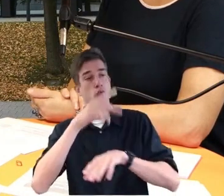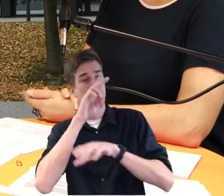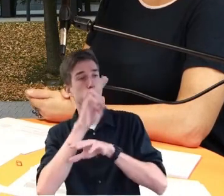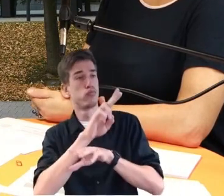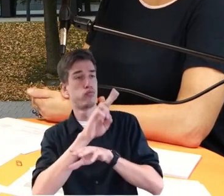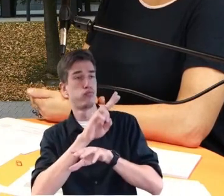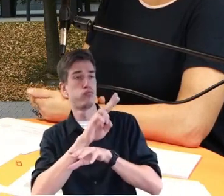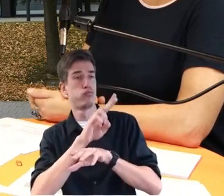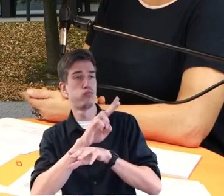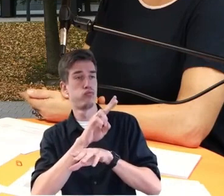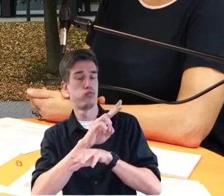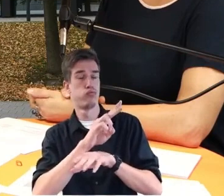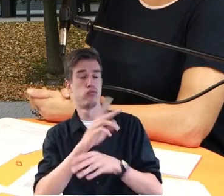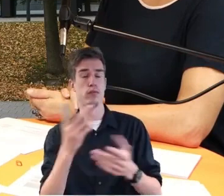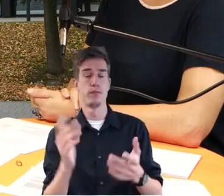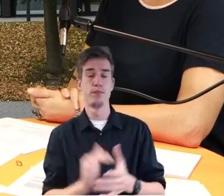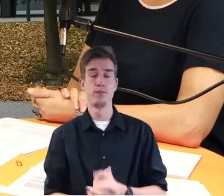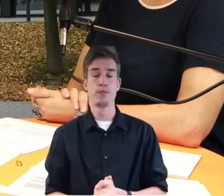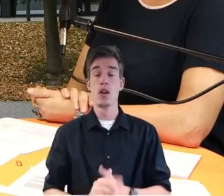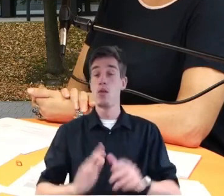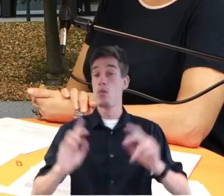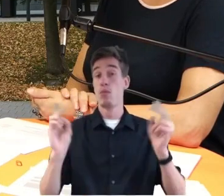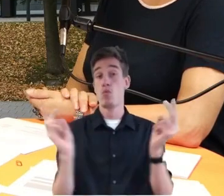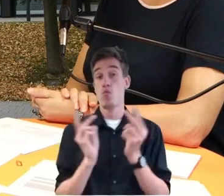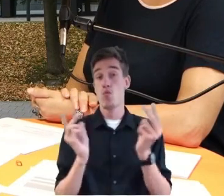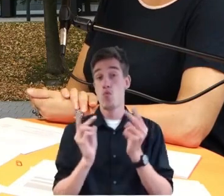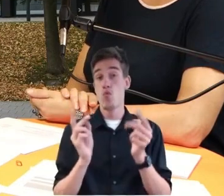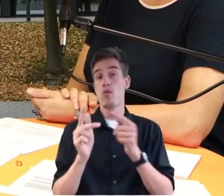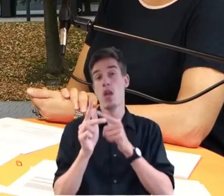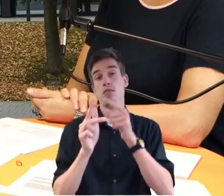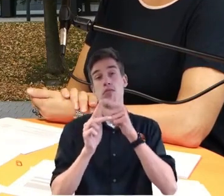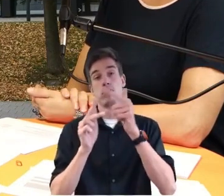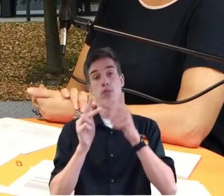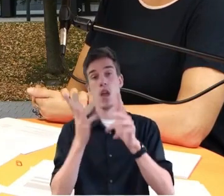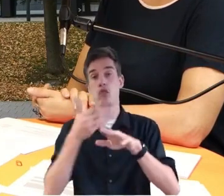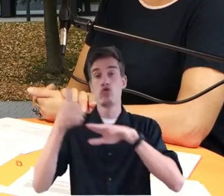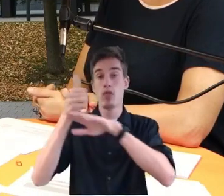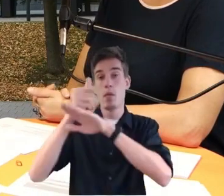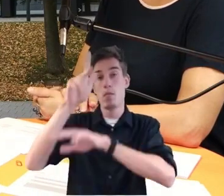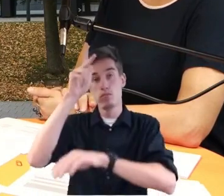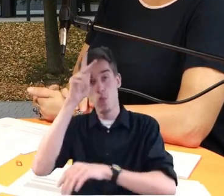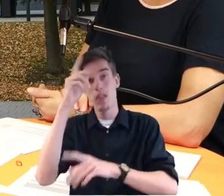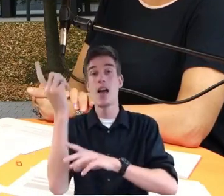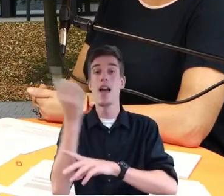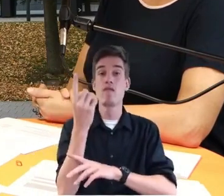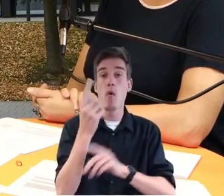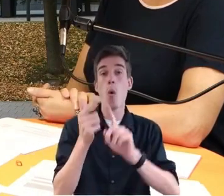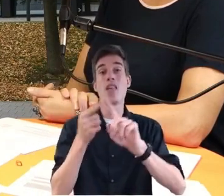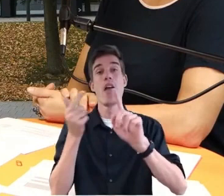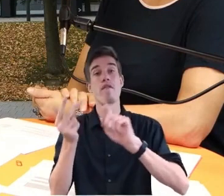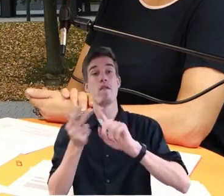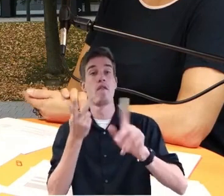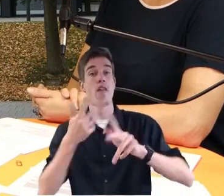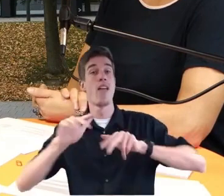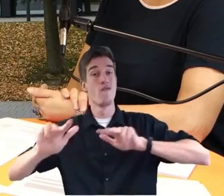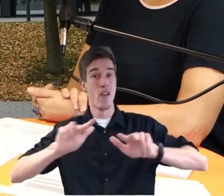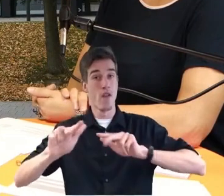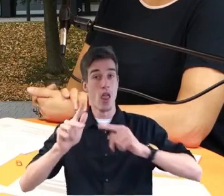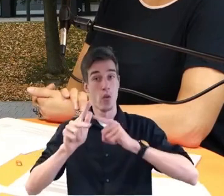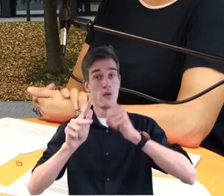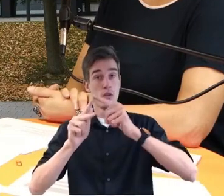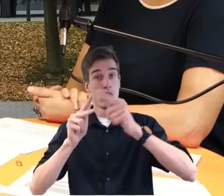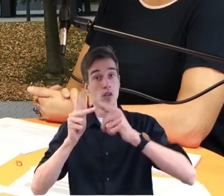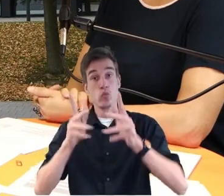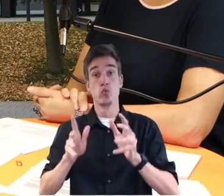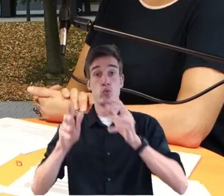beispiel darstellt oder eben auch wenn wir gerade schon angedeutet drei stäbe also polizei stadt feuerwehr starb und verwaltungsstab wenn alle drei zusammen